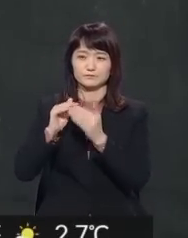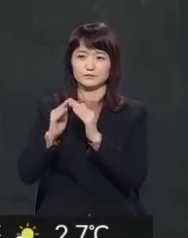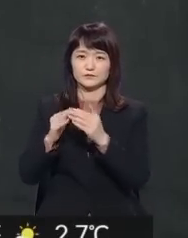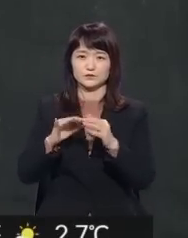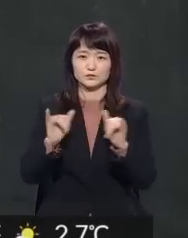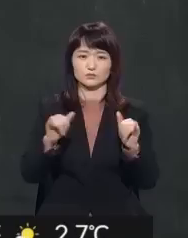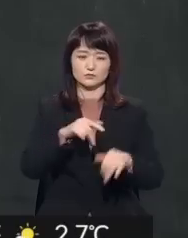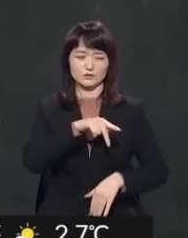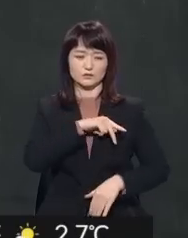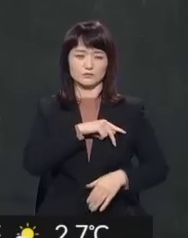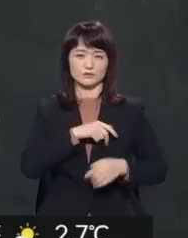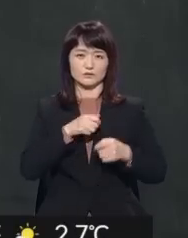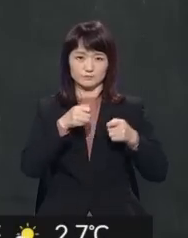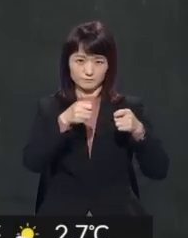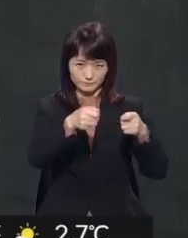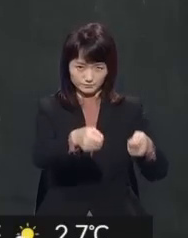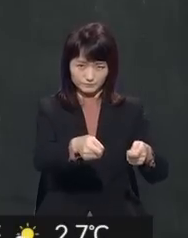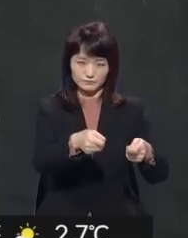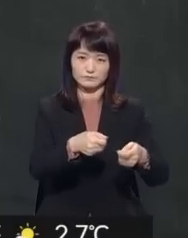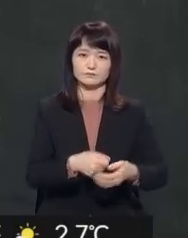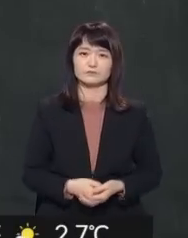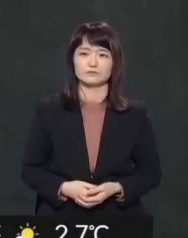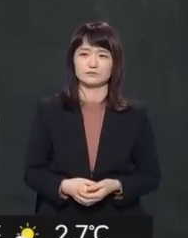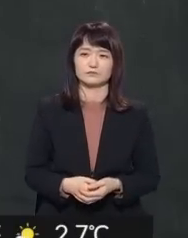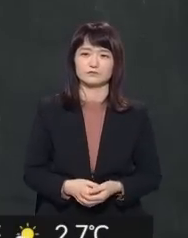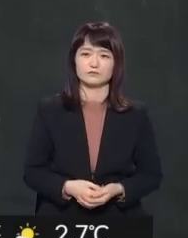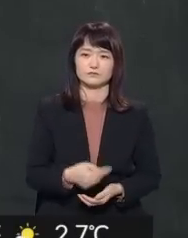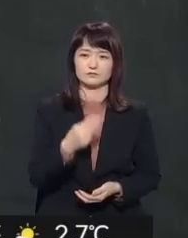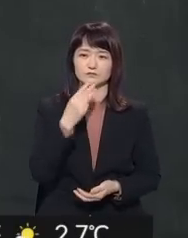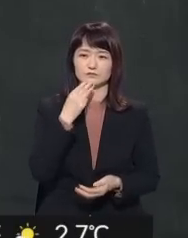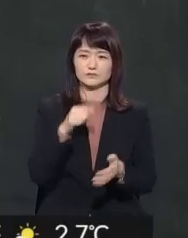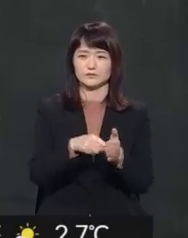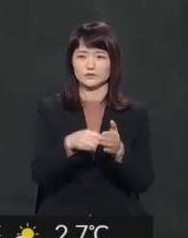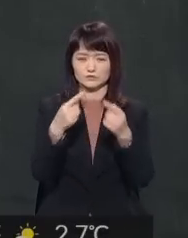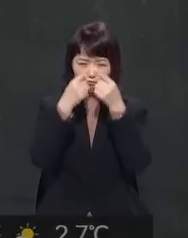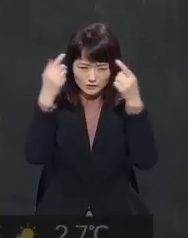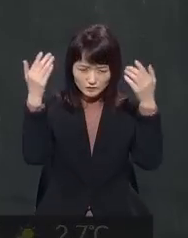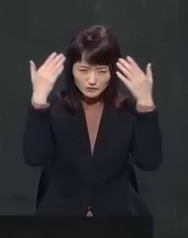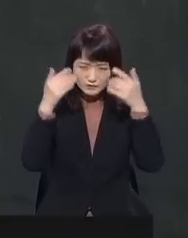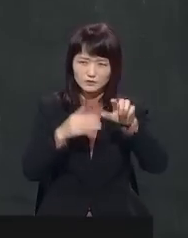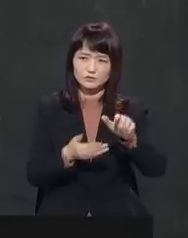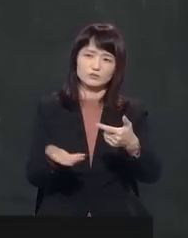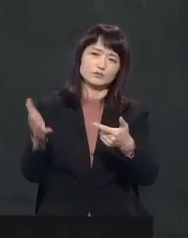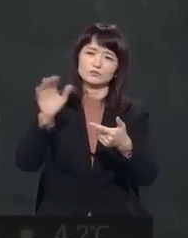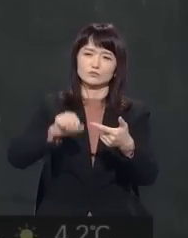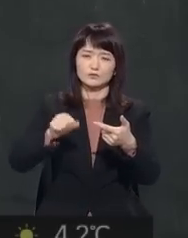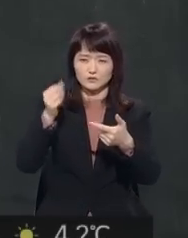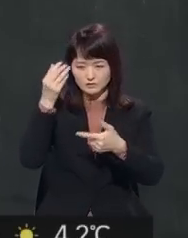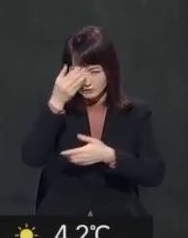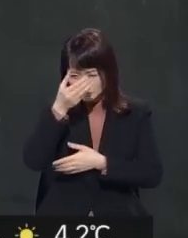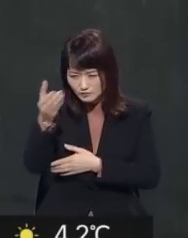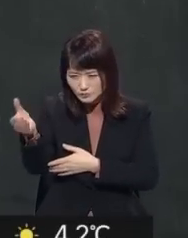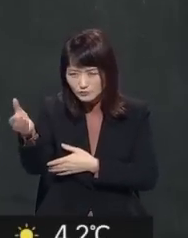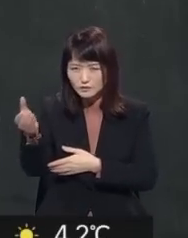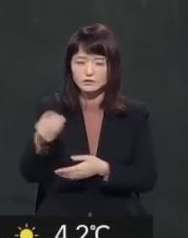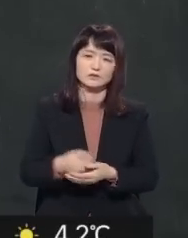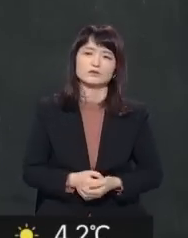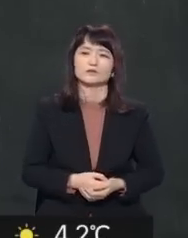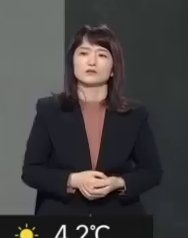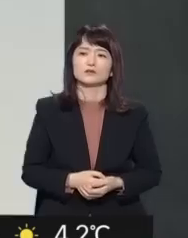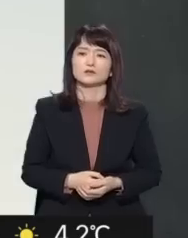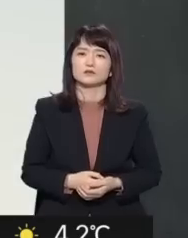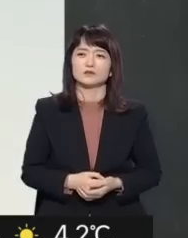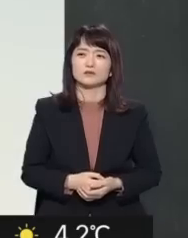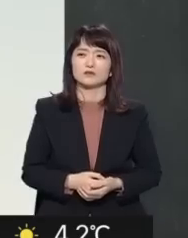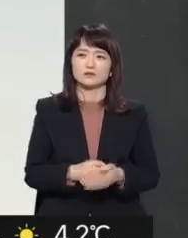국민훈장까지 수상했다라고 하고 서울 유명한 대학교에 다시 600억 정도를 기부해서 보통 학교에 기부를 하면 그 사람이